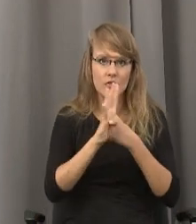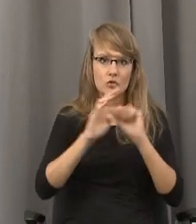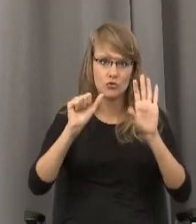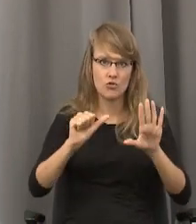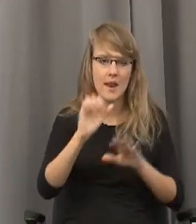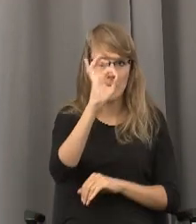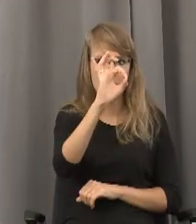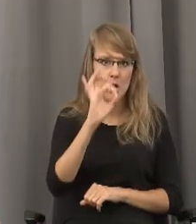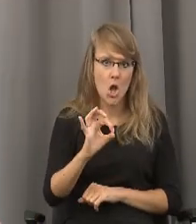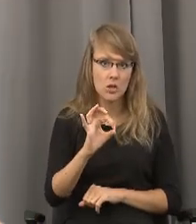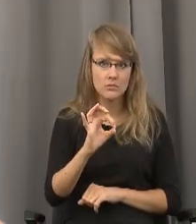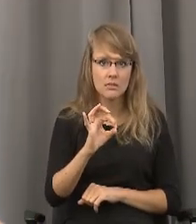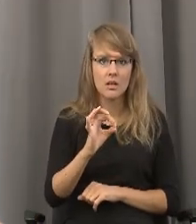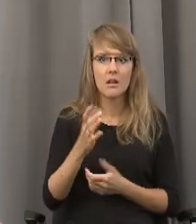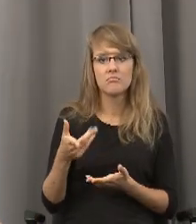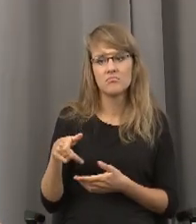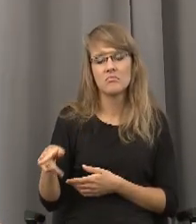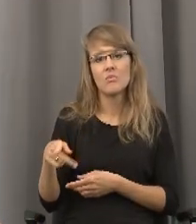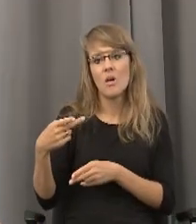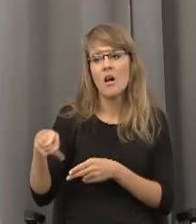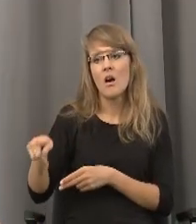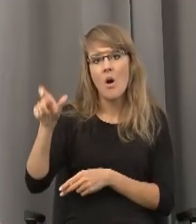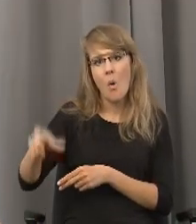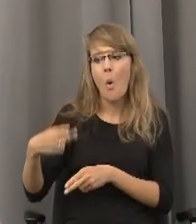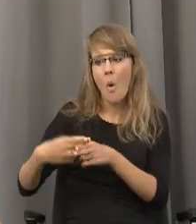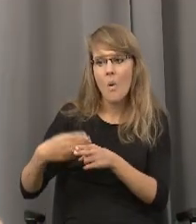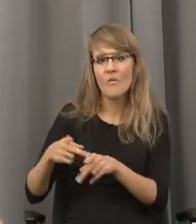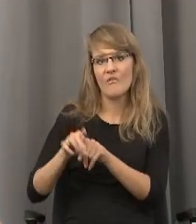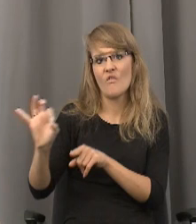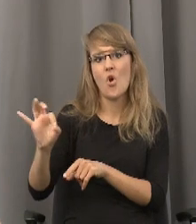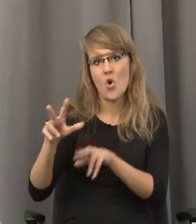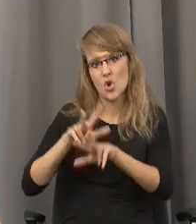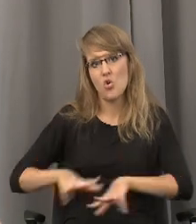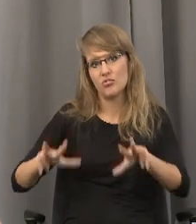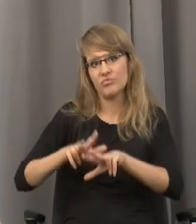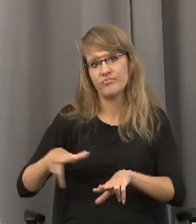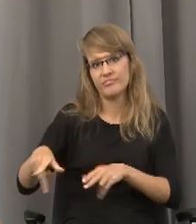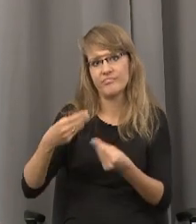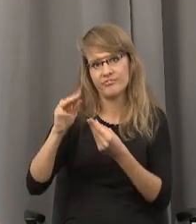96% chory i jego rodzina, co też jest zgodne z prawdą.